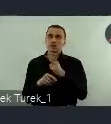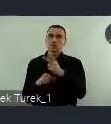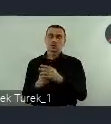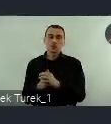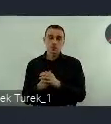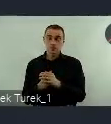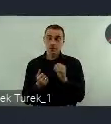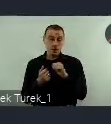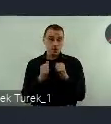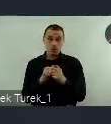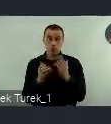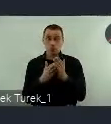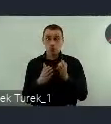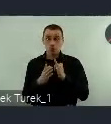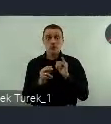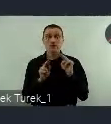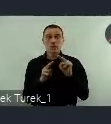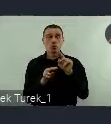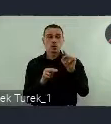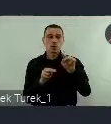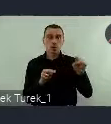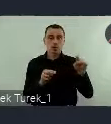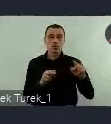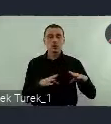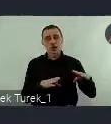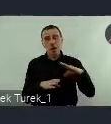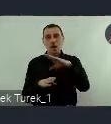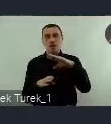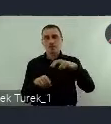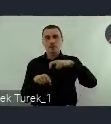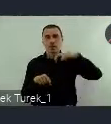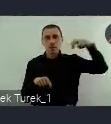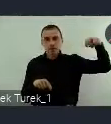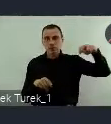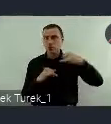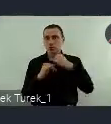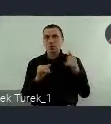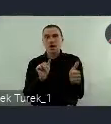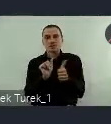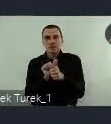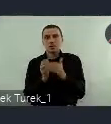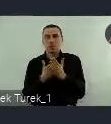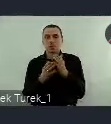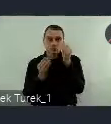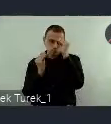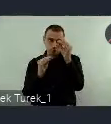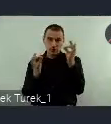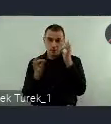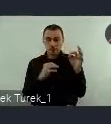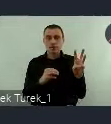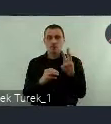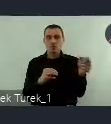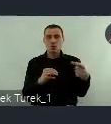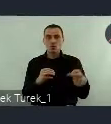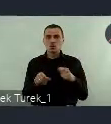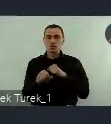po prostu Wynajmę na to wydarzenie i rampy i schowała z będzie asystent i o tym wszystkim poinformuję informacji o